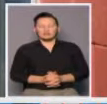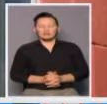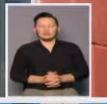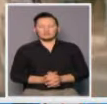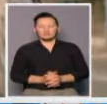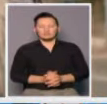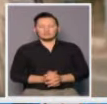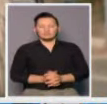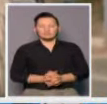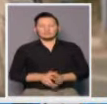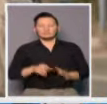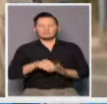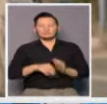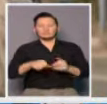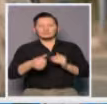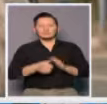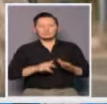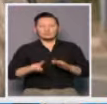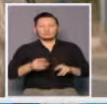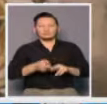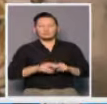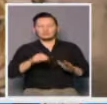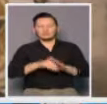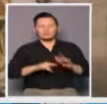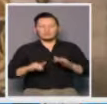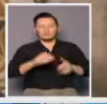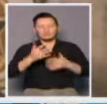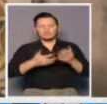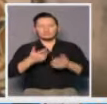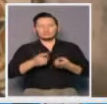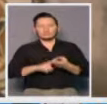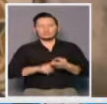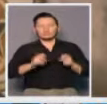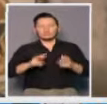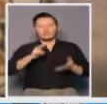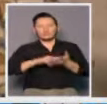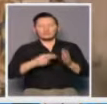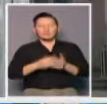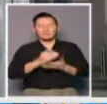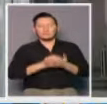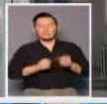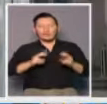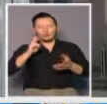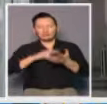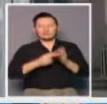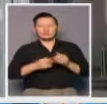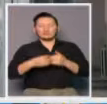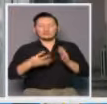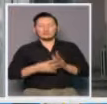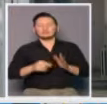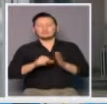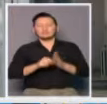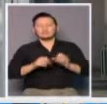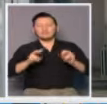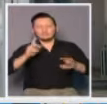Это отдел пограничного контроля Курмангазинского района, который относится к воинской части 20/16 пограничной службы.